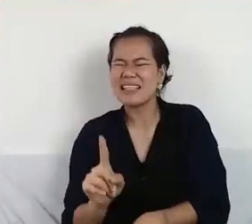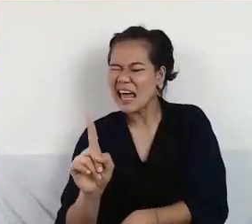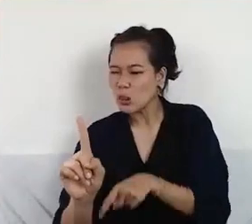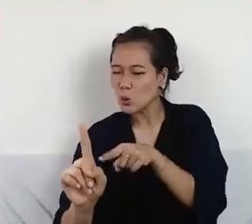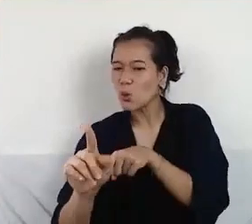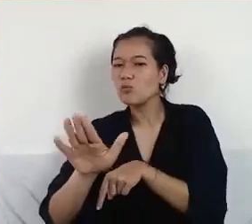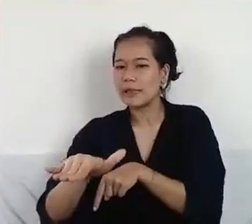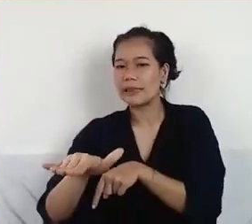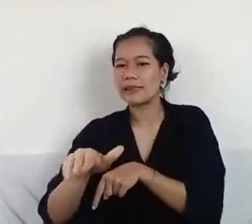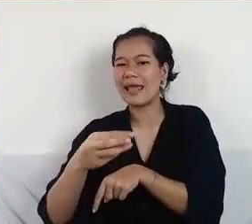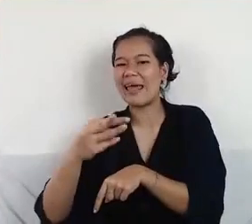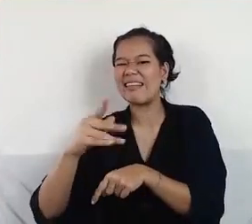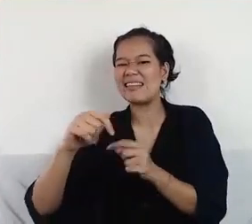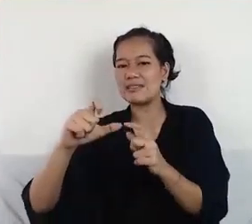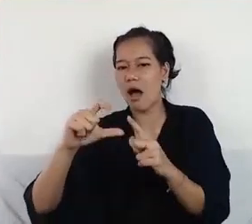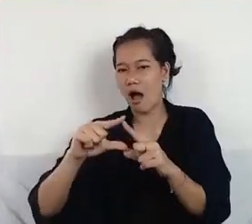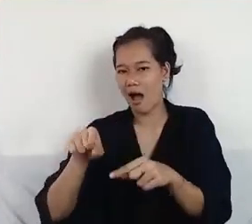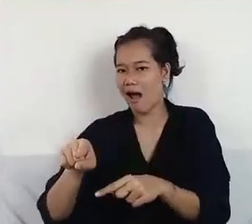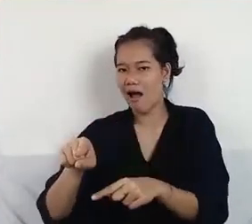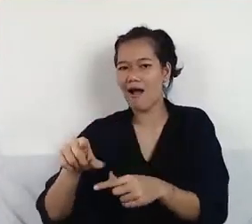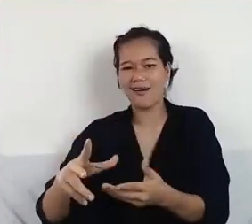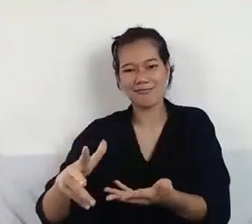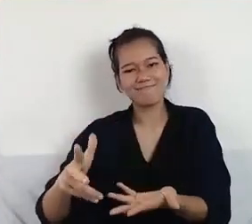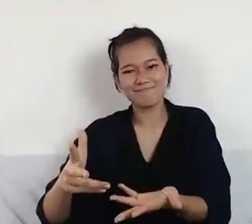satu-satunya. Ya.